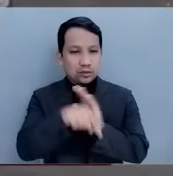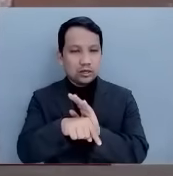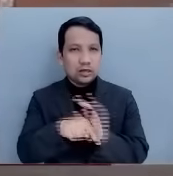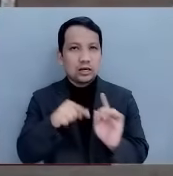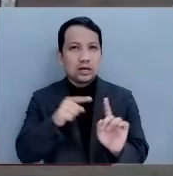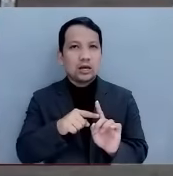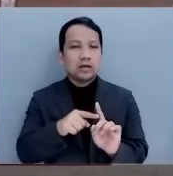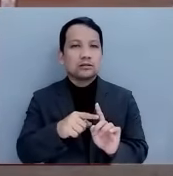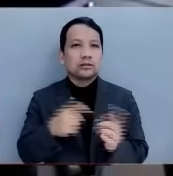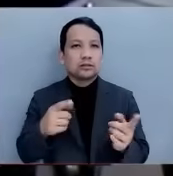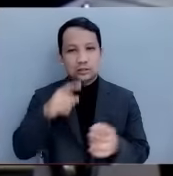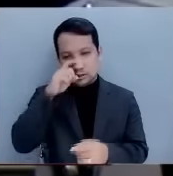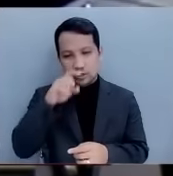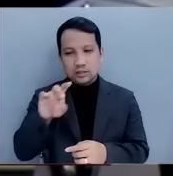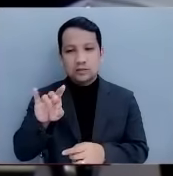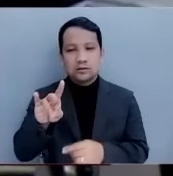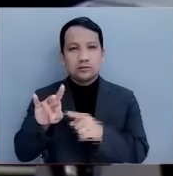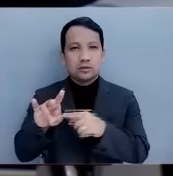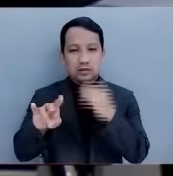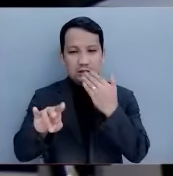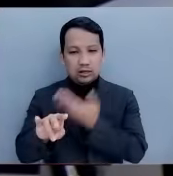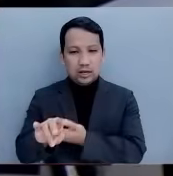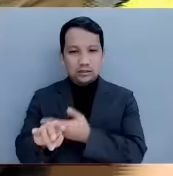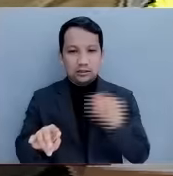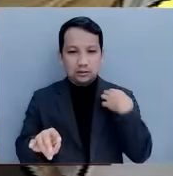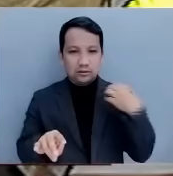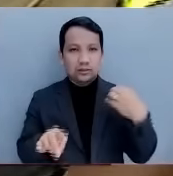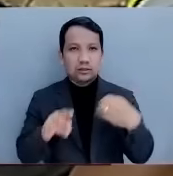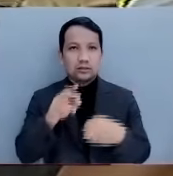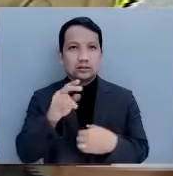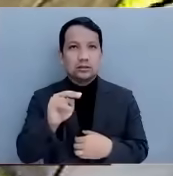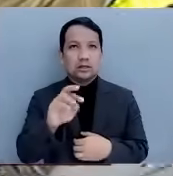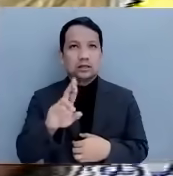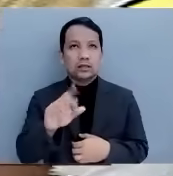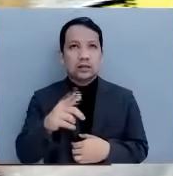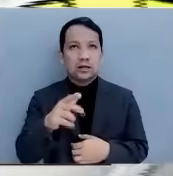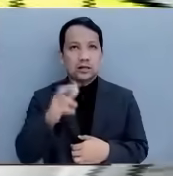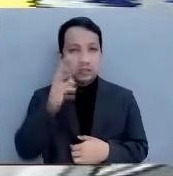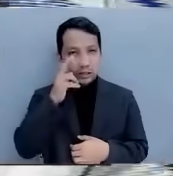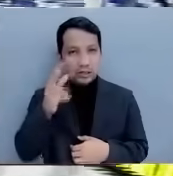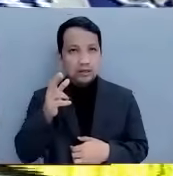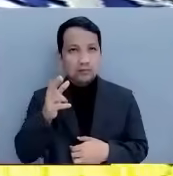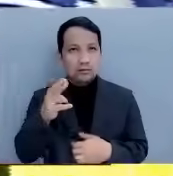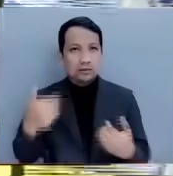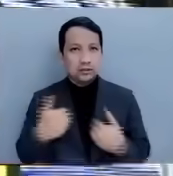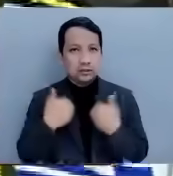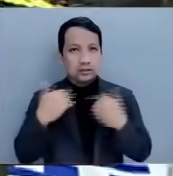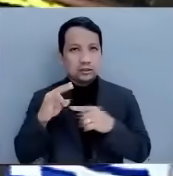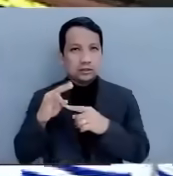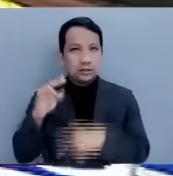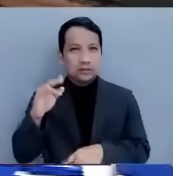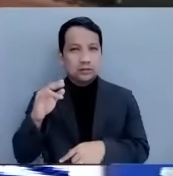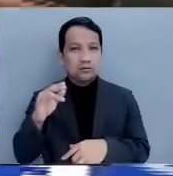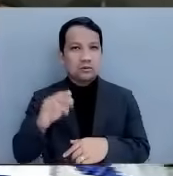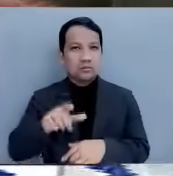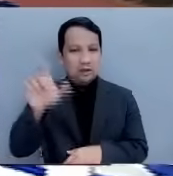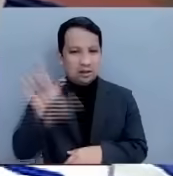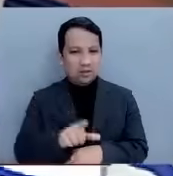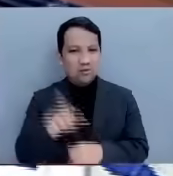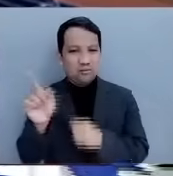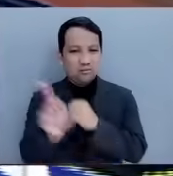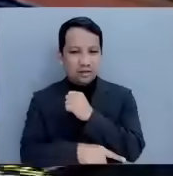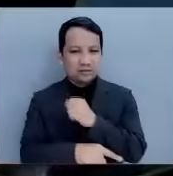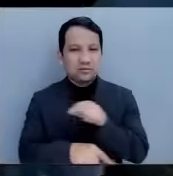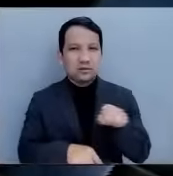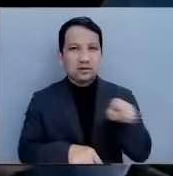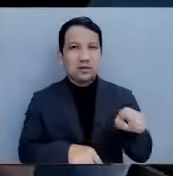yan, ang 17-anyos na anak ng amo ni Ranara. Sa kadahilan ng minor de edad ang sospek, mababa ang naging sentensya